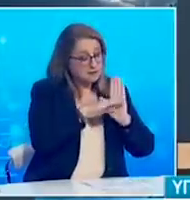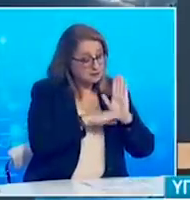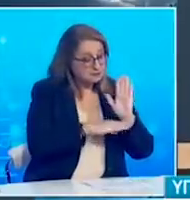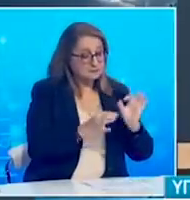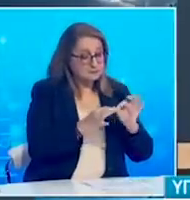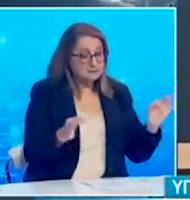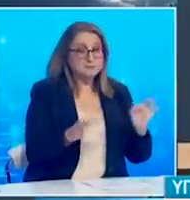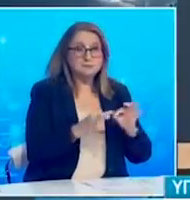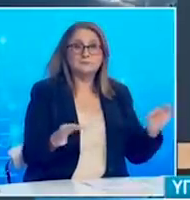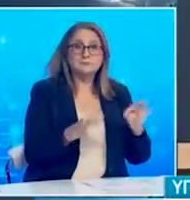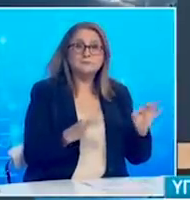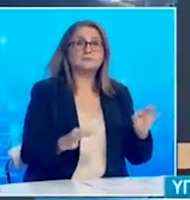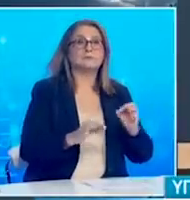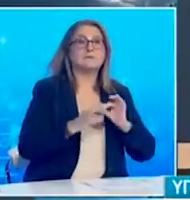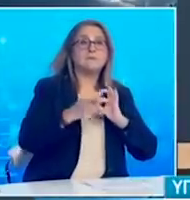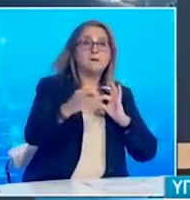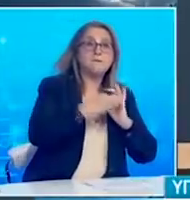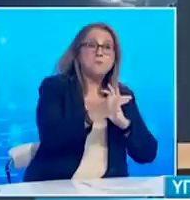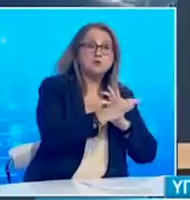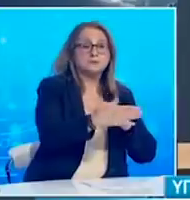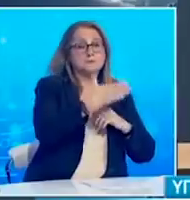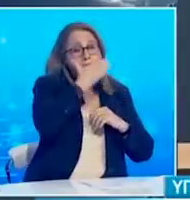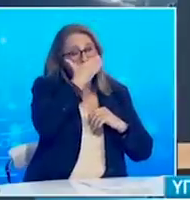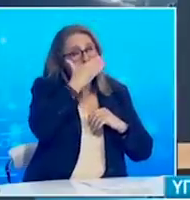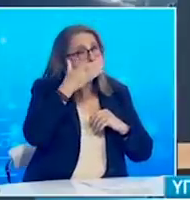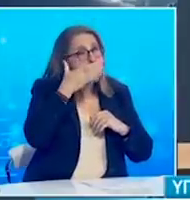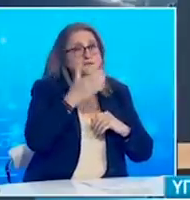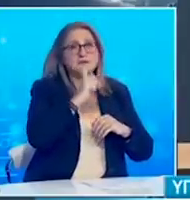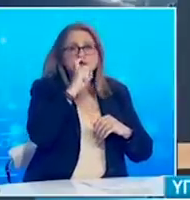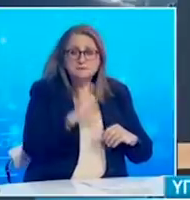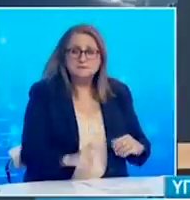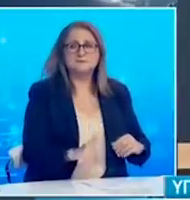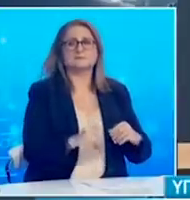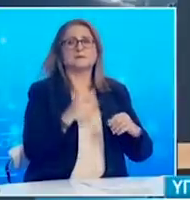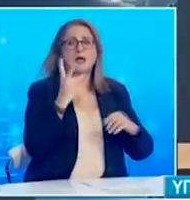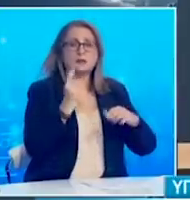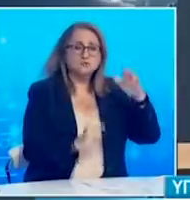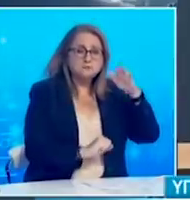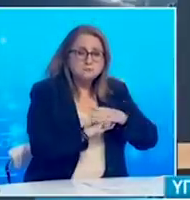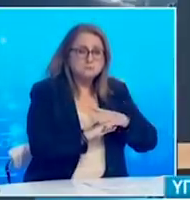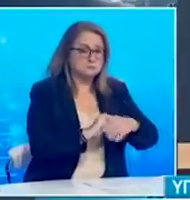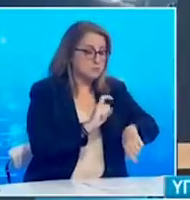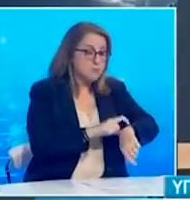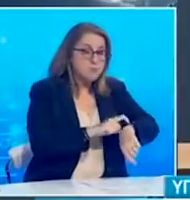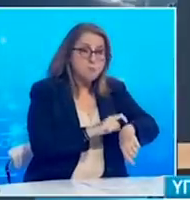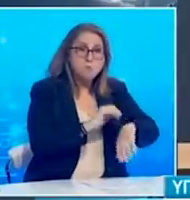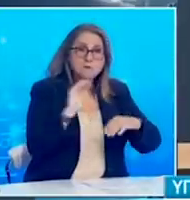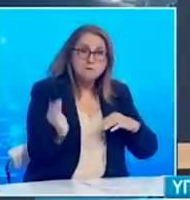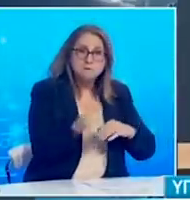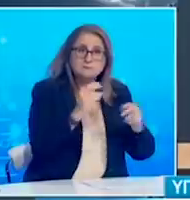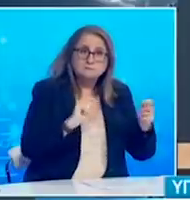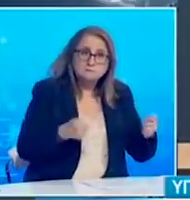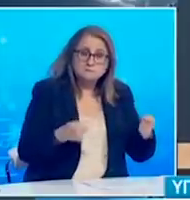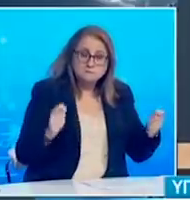των αποστάσεων, χρήση μάσκας, τήρηση των κανόνων για τον μέγιστο αριθμό ατόμων σε κάθε χώρο, τήρηση των ωραρίων, πιστή τήρηση των